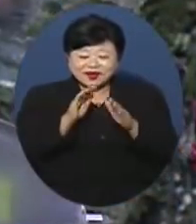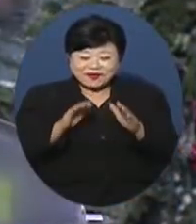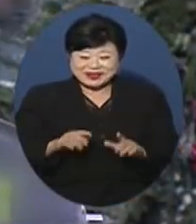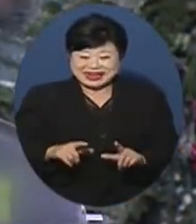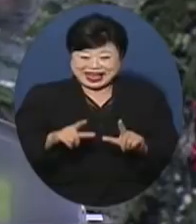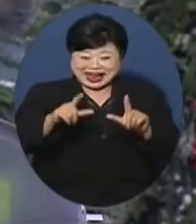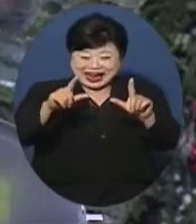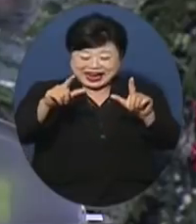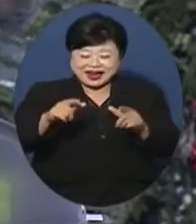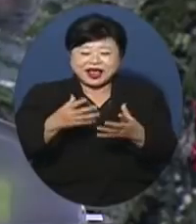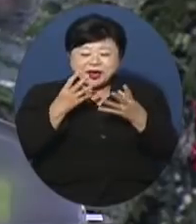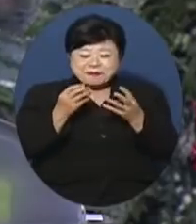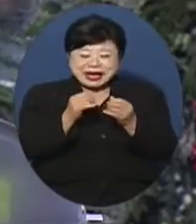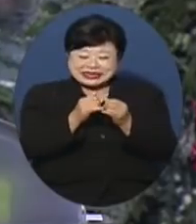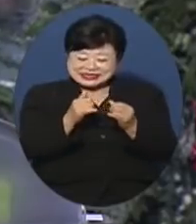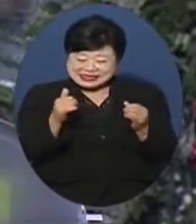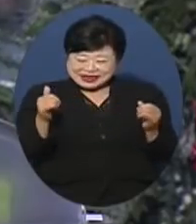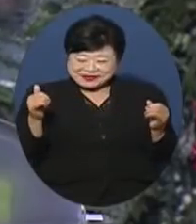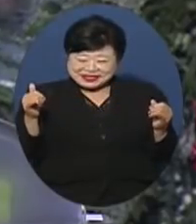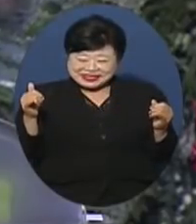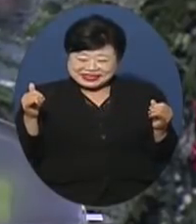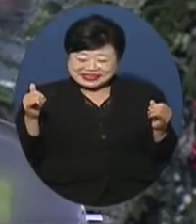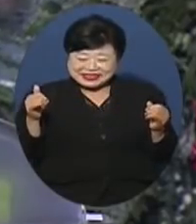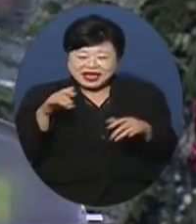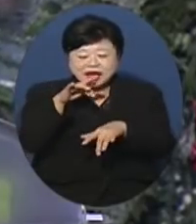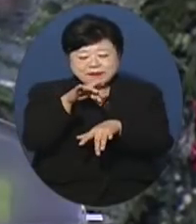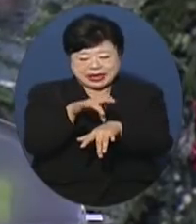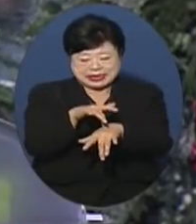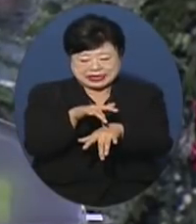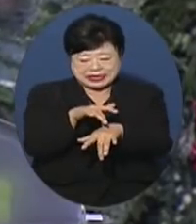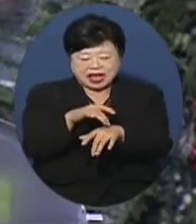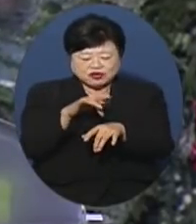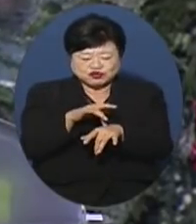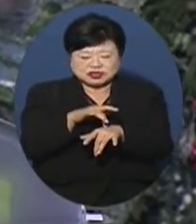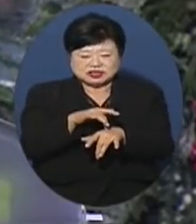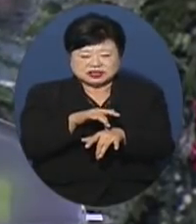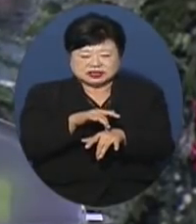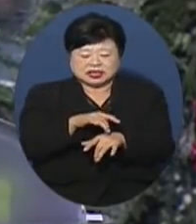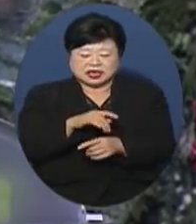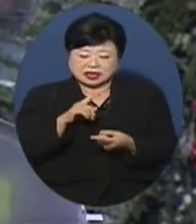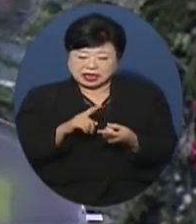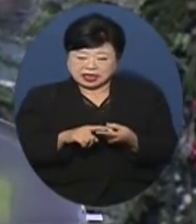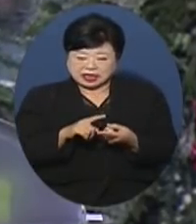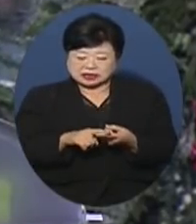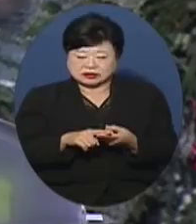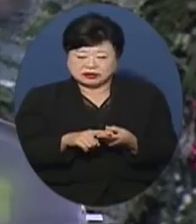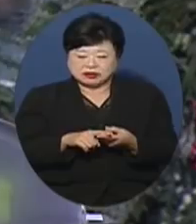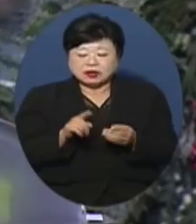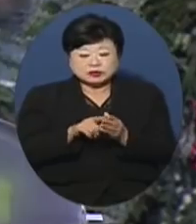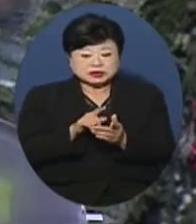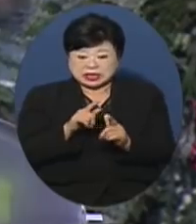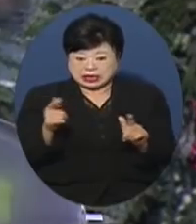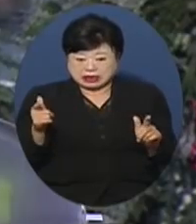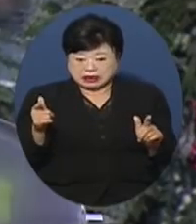오늘날 많은 사람들이 마귀나 귀신의 존재를 믿지